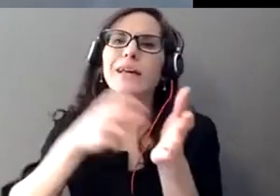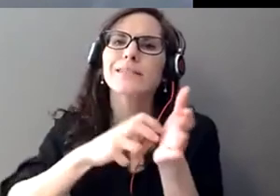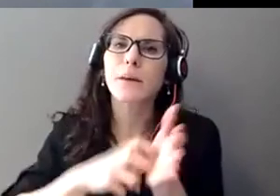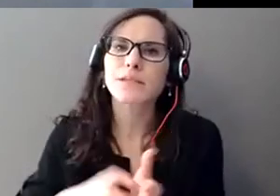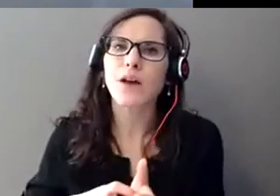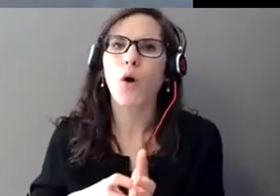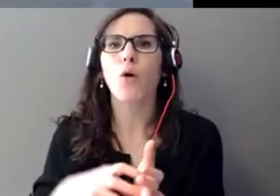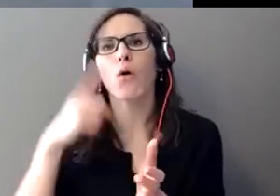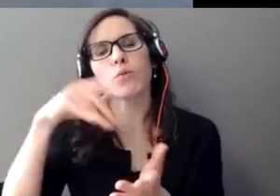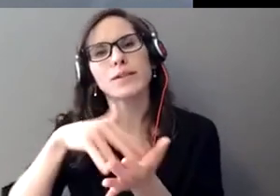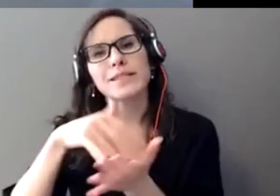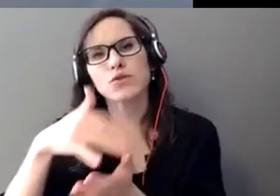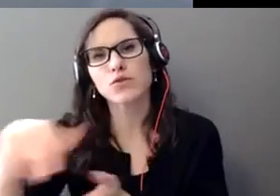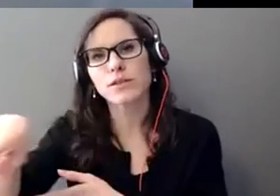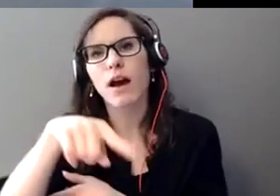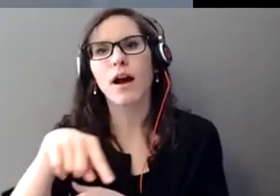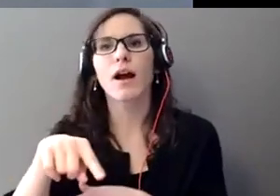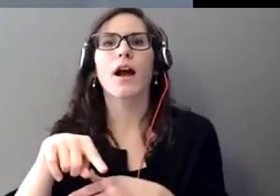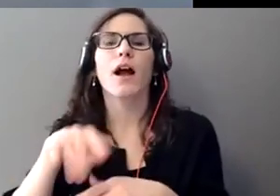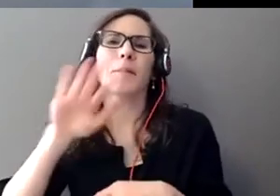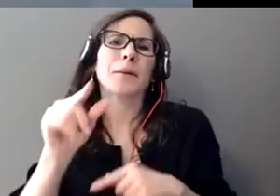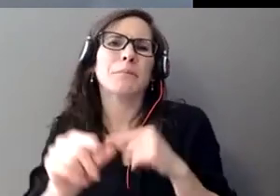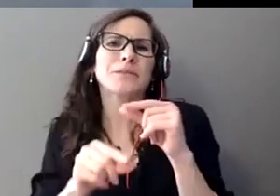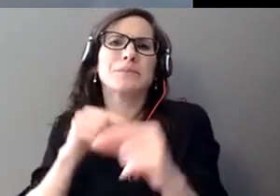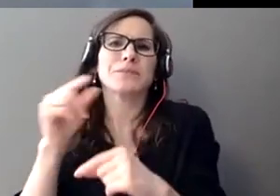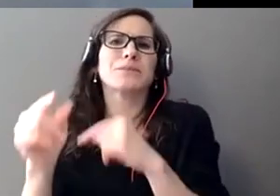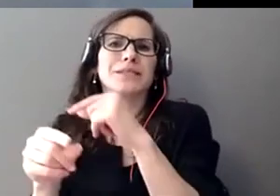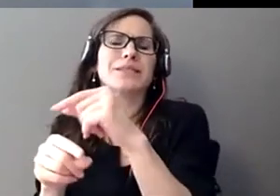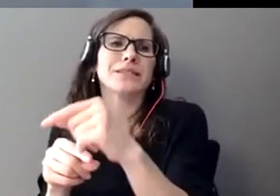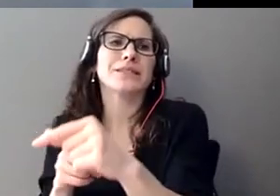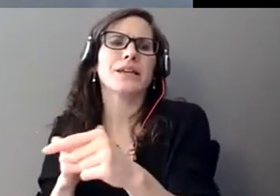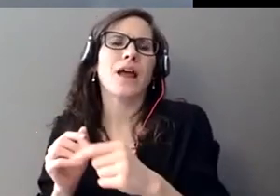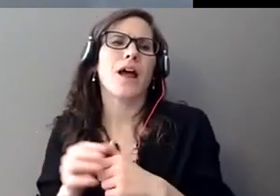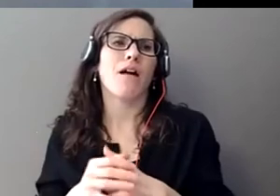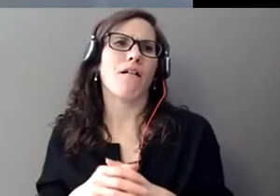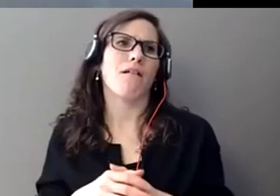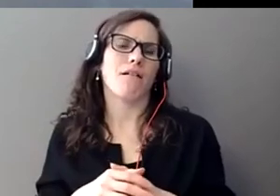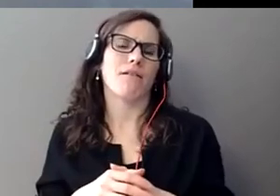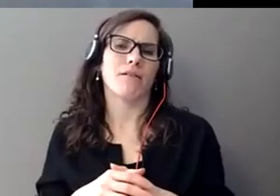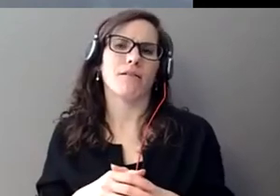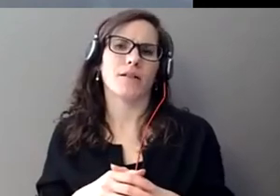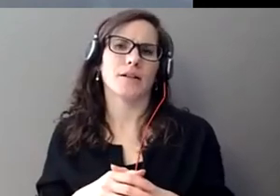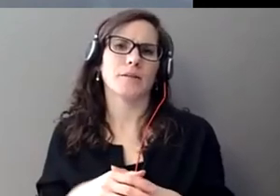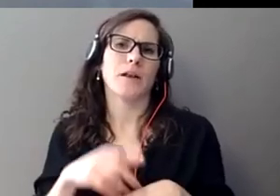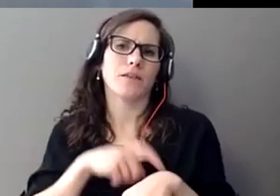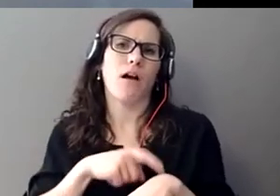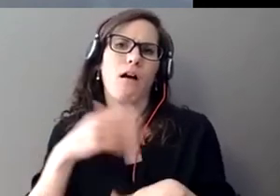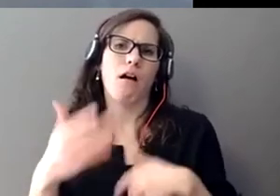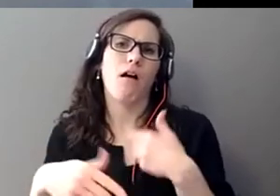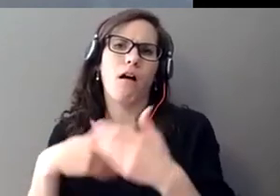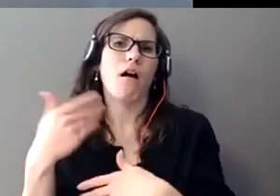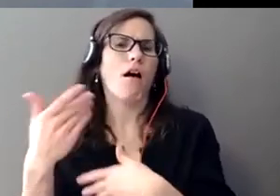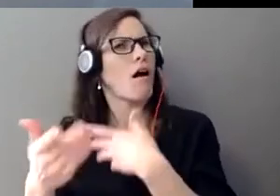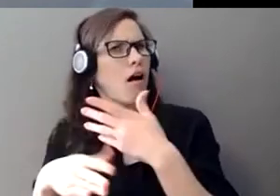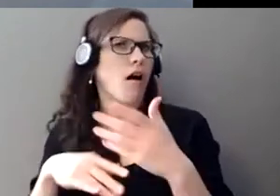d'étudiants et petit à petit je dirais ce sont des choses qui ont commencé à faire leur